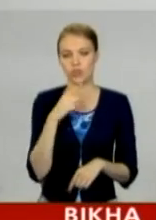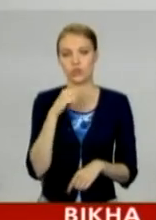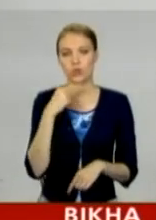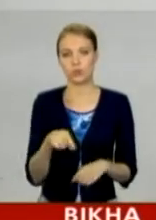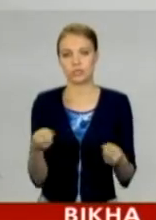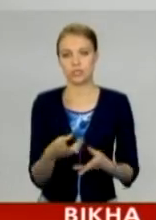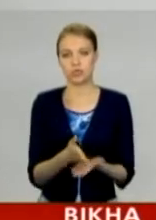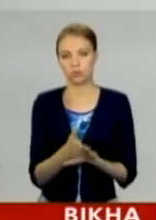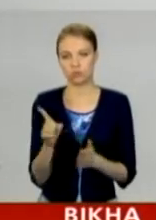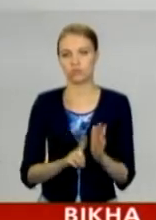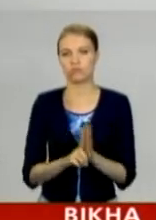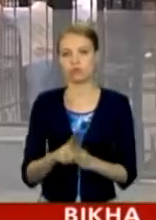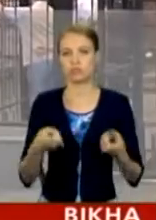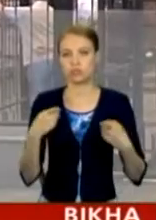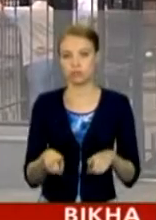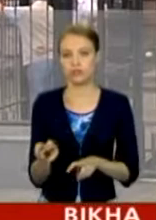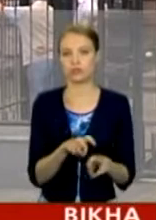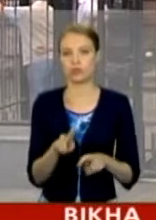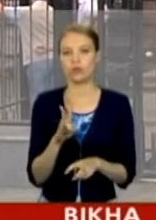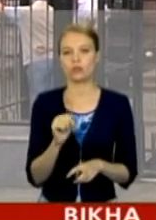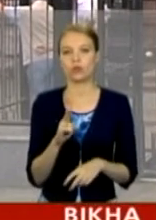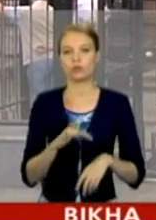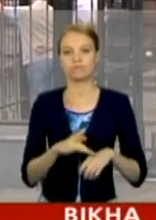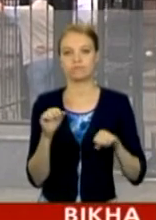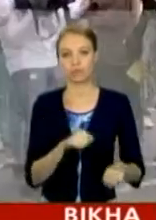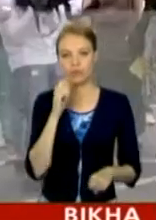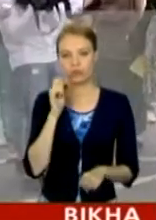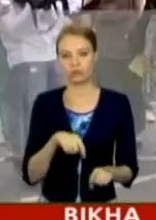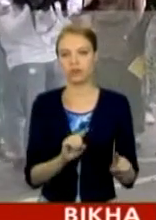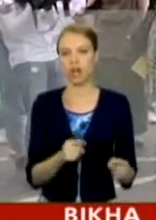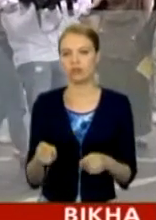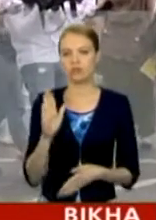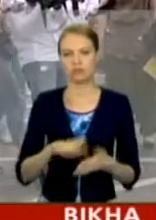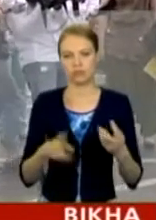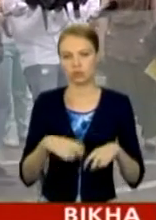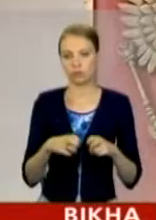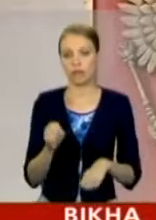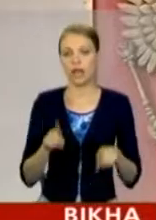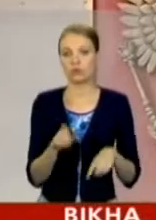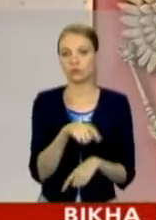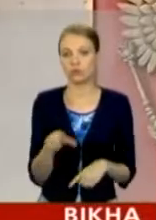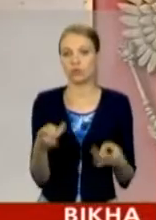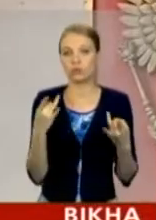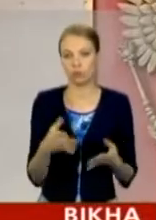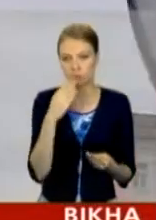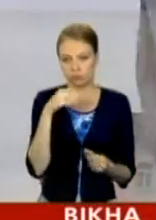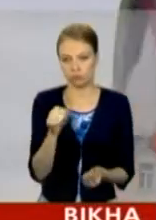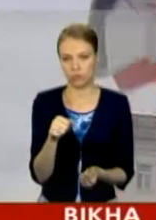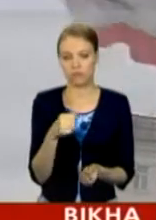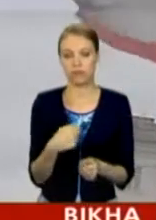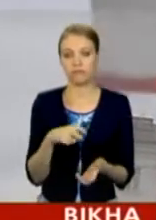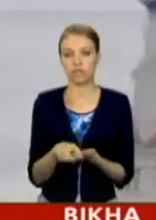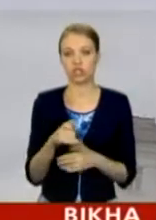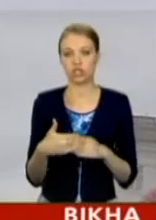російські спецслужби там почали справжнє полювання на патріотів України. Арештовують без розбору, а іноді люди просто зникають. Вийшли з